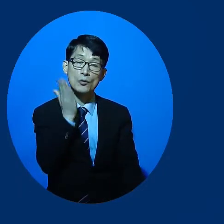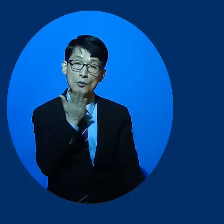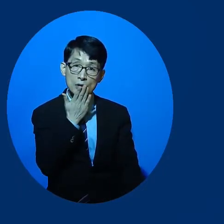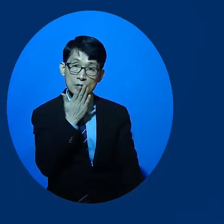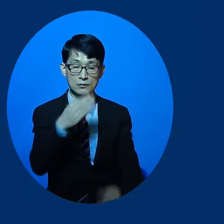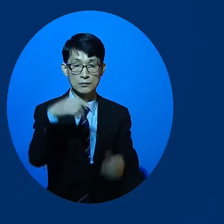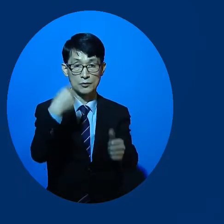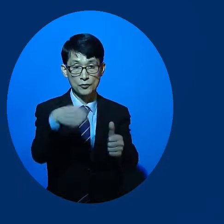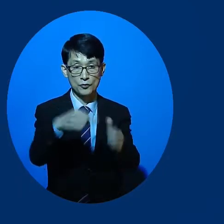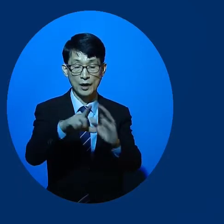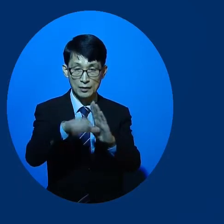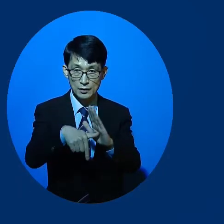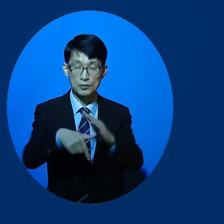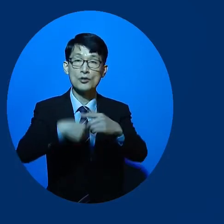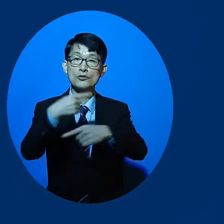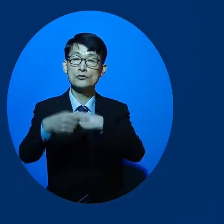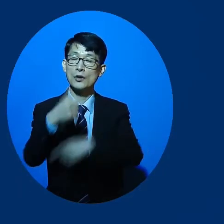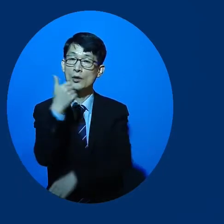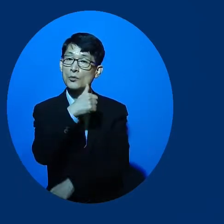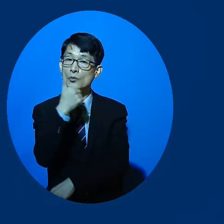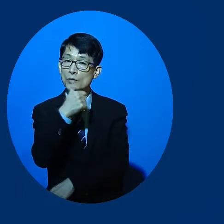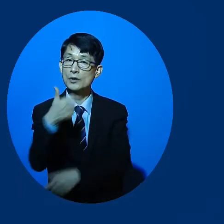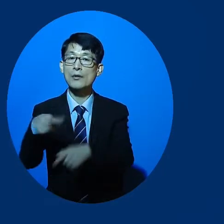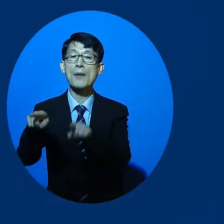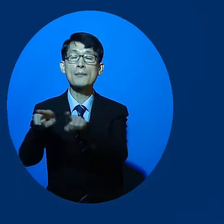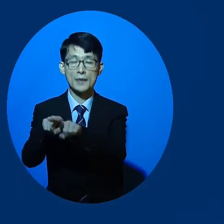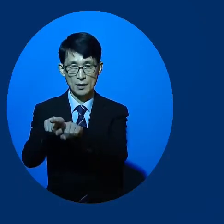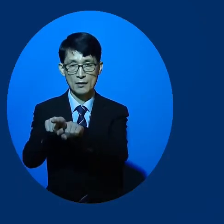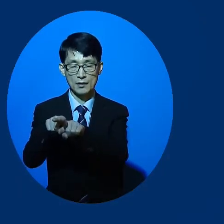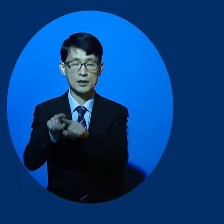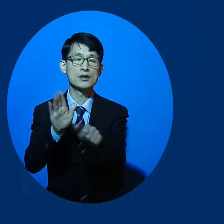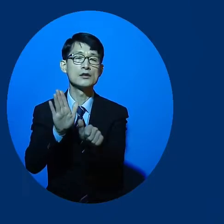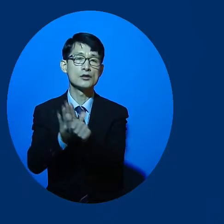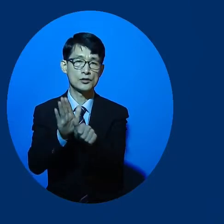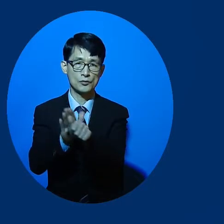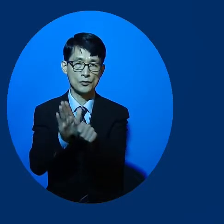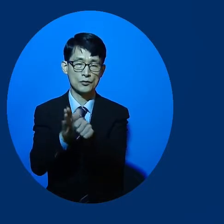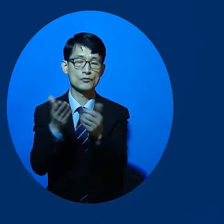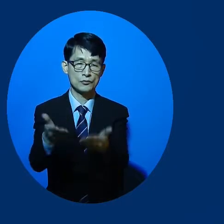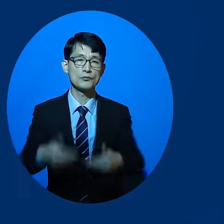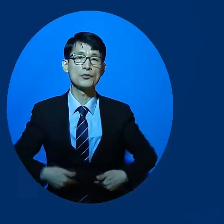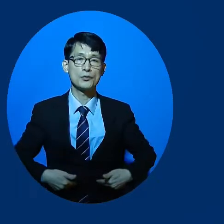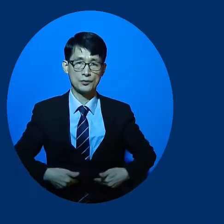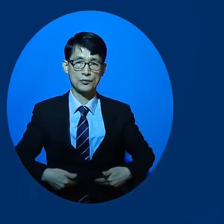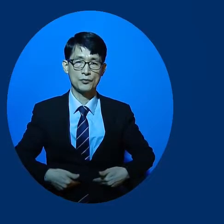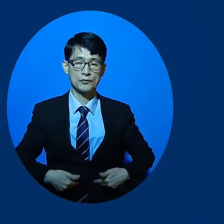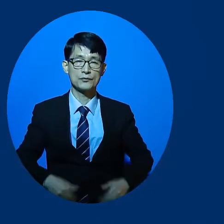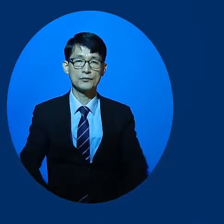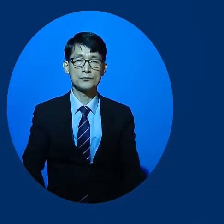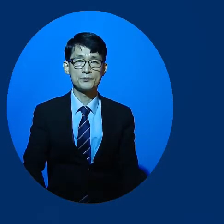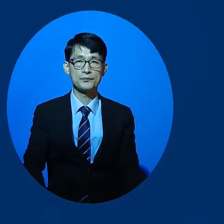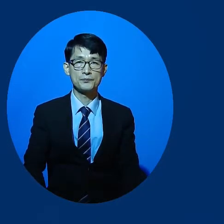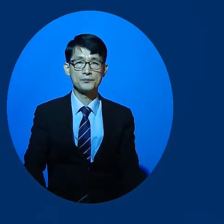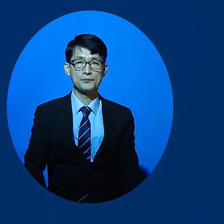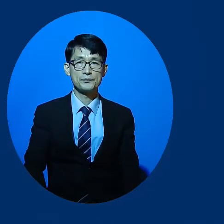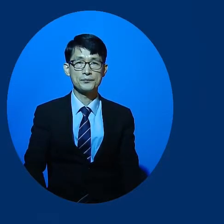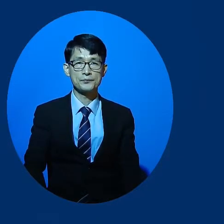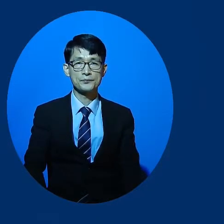또 인력 지원에 필요하다 이런 생각을 말씀을 드리고 싶습니다.